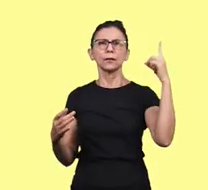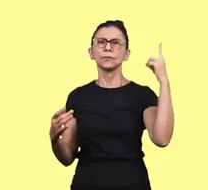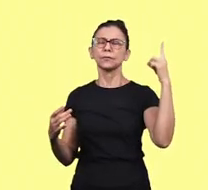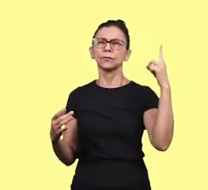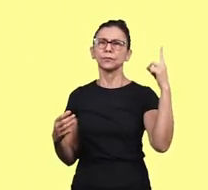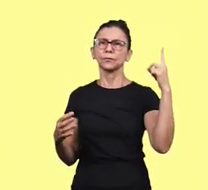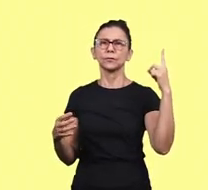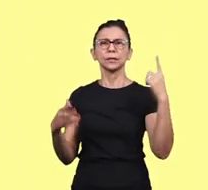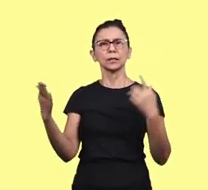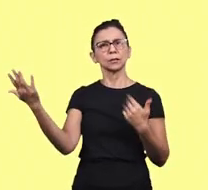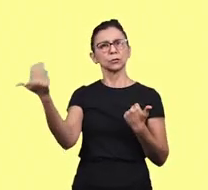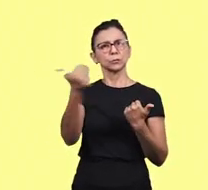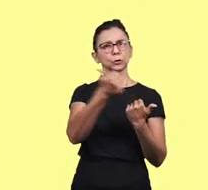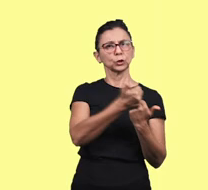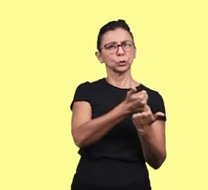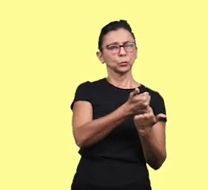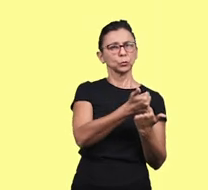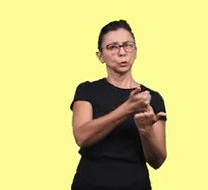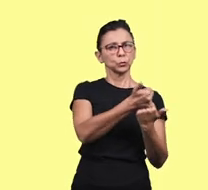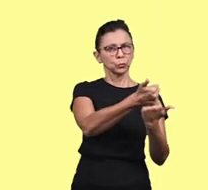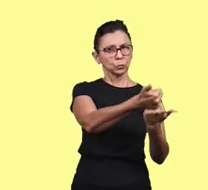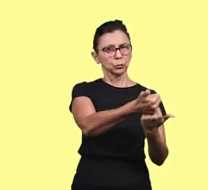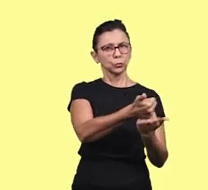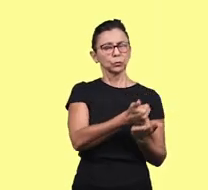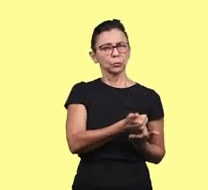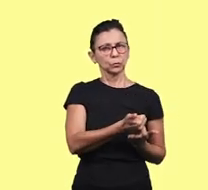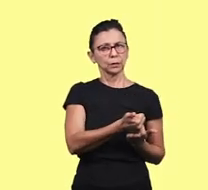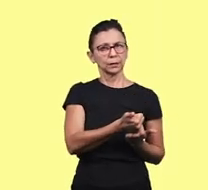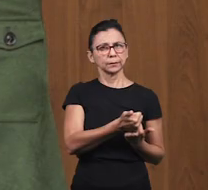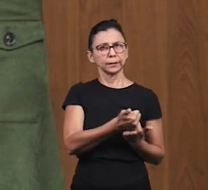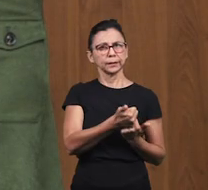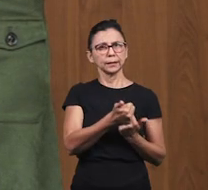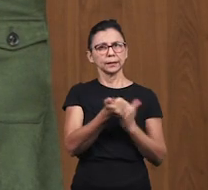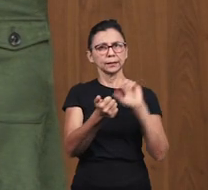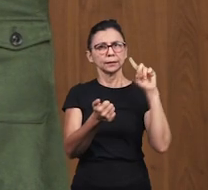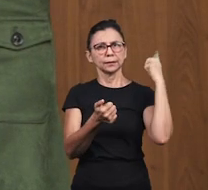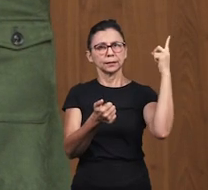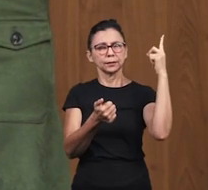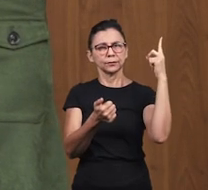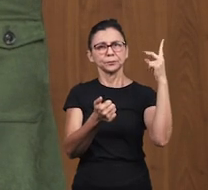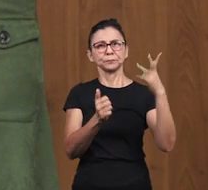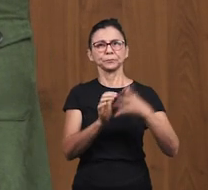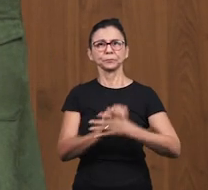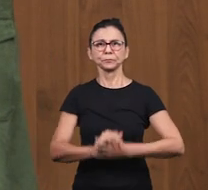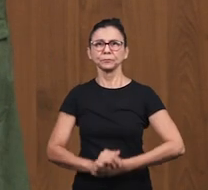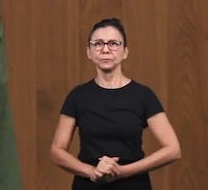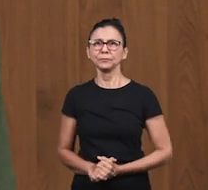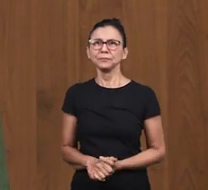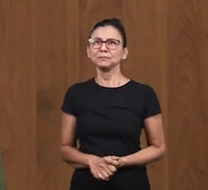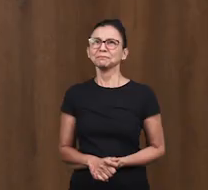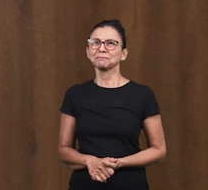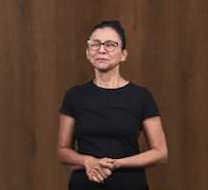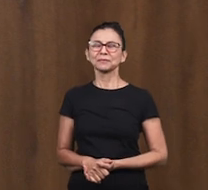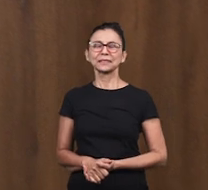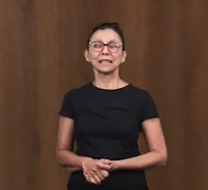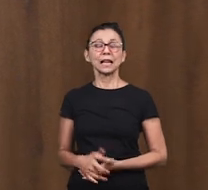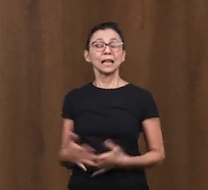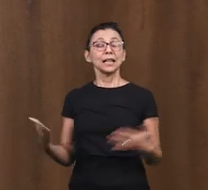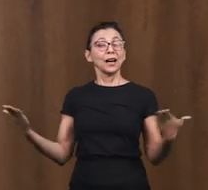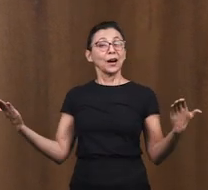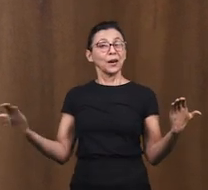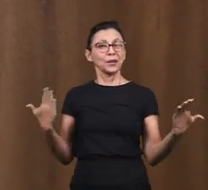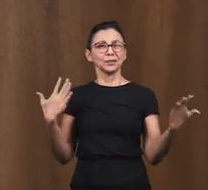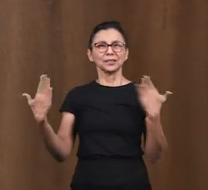été un roi. Et il s'est accompli un projet de plus pour le Dieu Seigneur. Et notre roi ici est qui? Notre